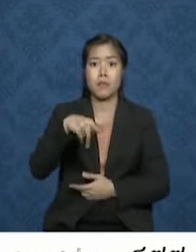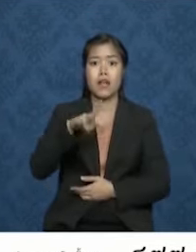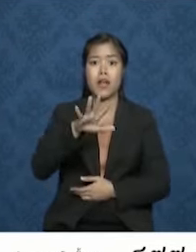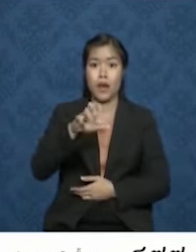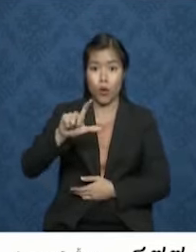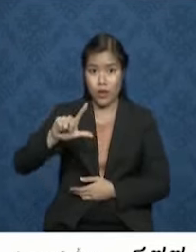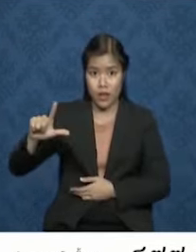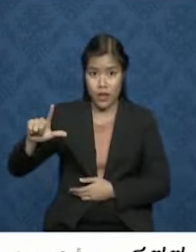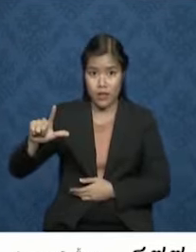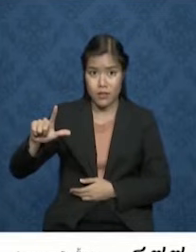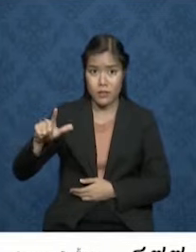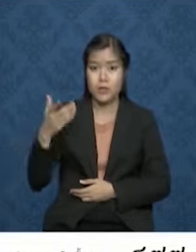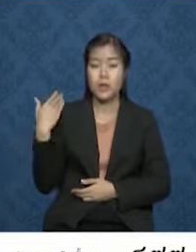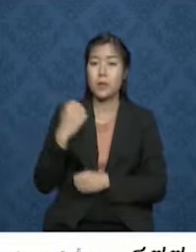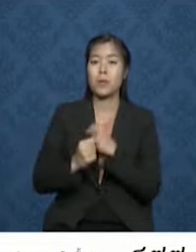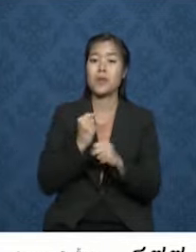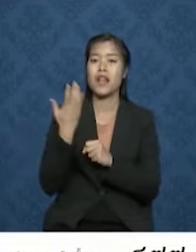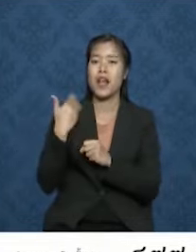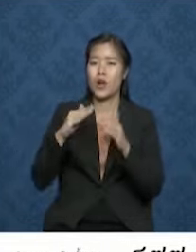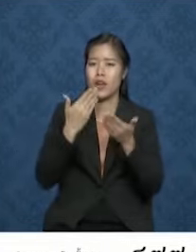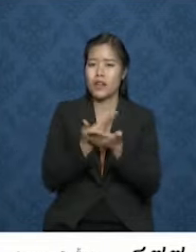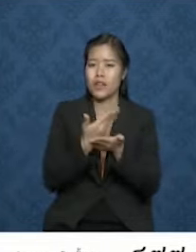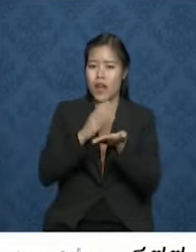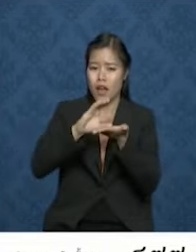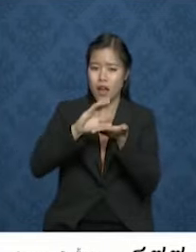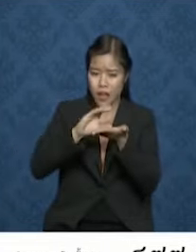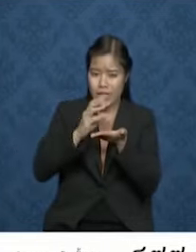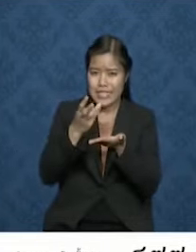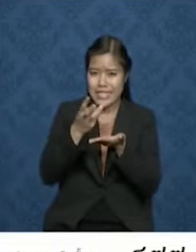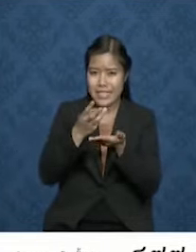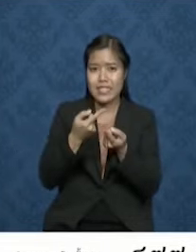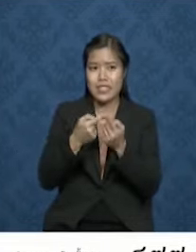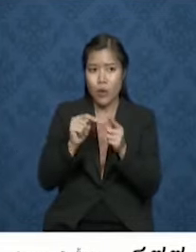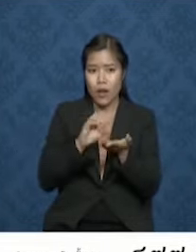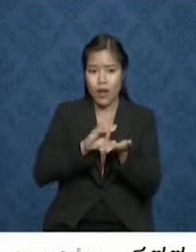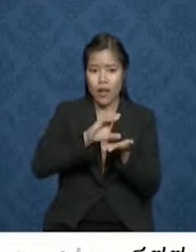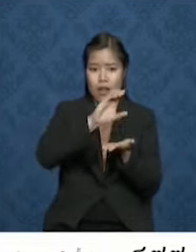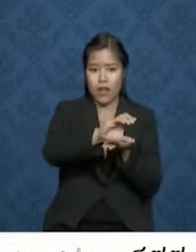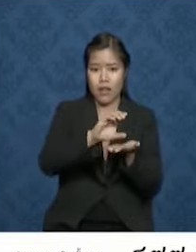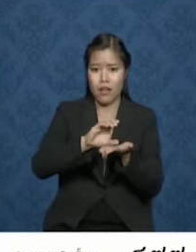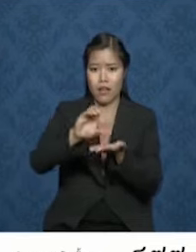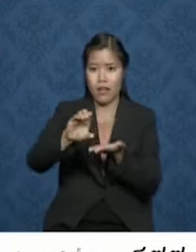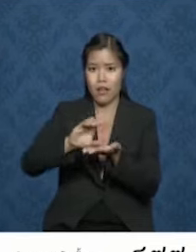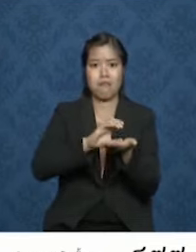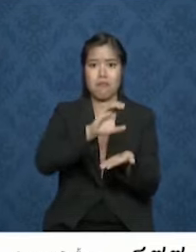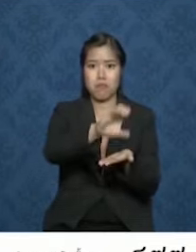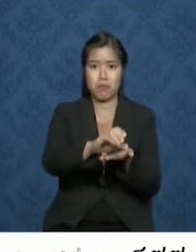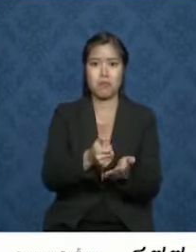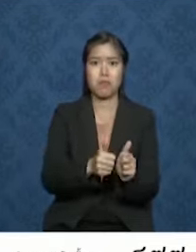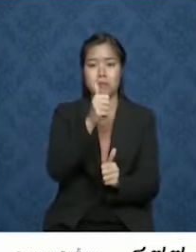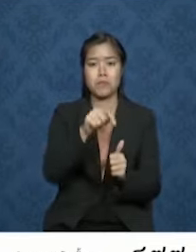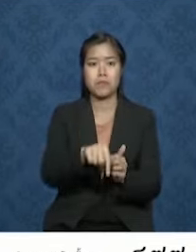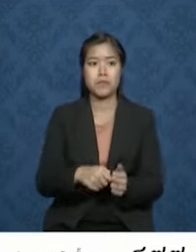ครับลดกว่าปีที่แล้วนิดหน่อยแต่เป็นยังเป็นหน่วยที่รับมากที่สุดในหน่วยงานที่อยู่ภายใต้สำนักนายกรัฐมนตรีครับ